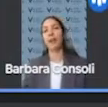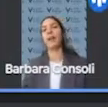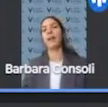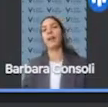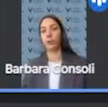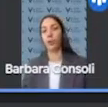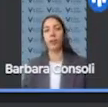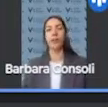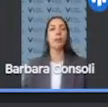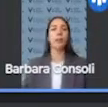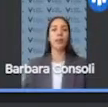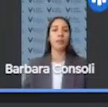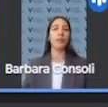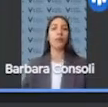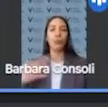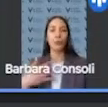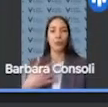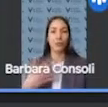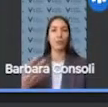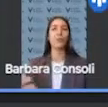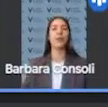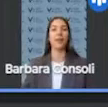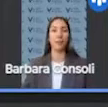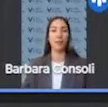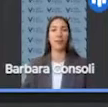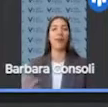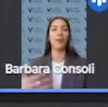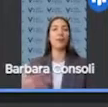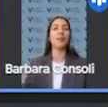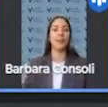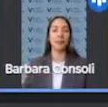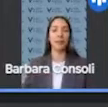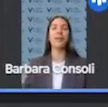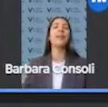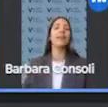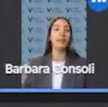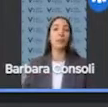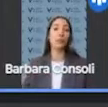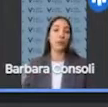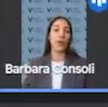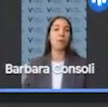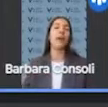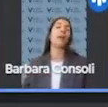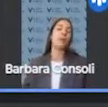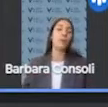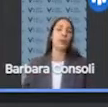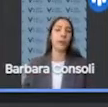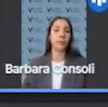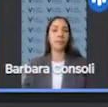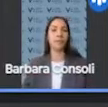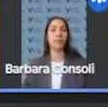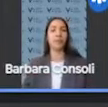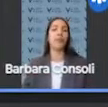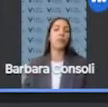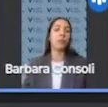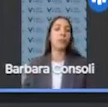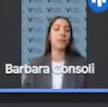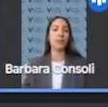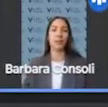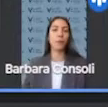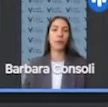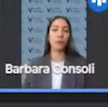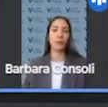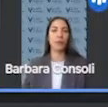non studiare a memoria, anche perché se noi dovessimo studiare a memoria ogni esame il cui programma è comunque,